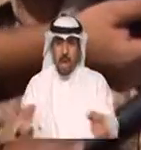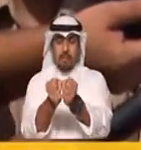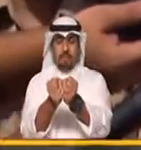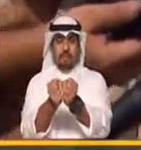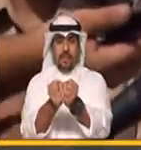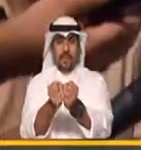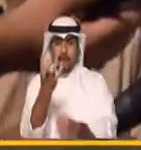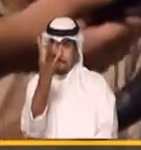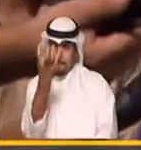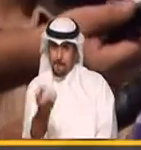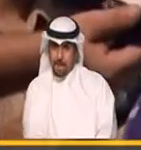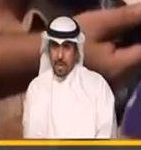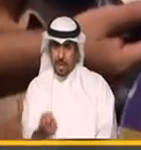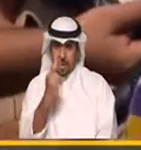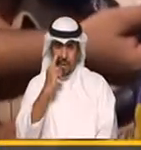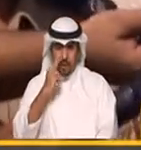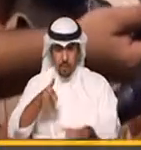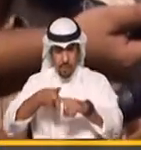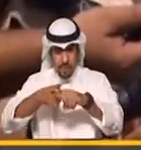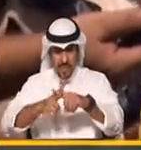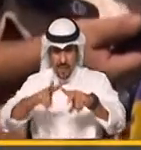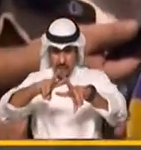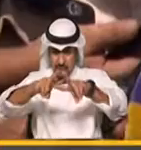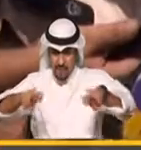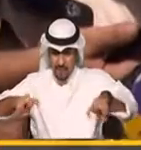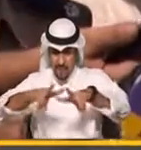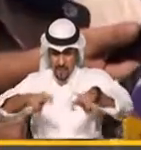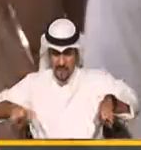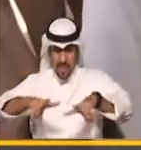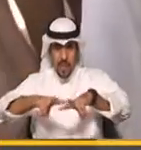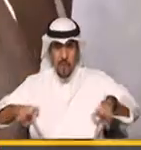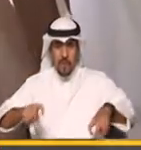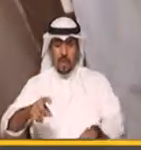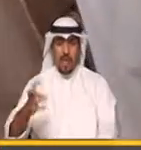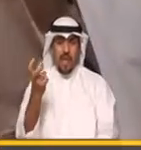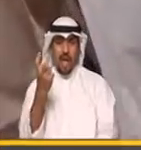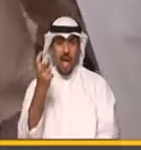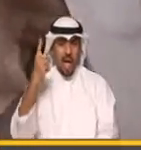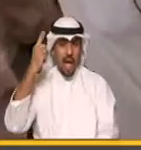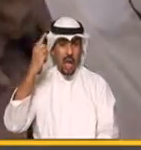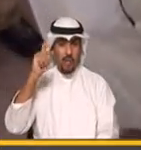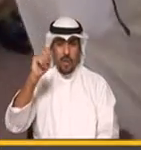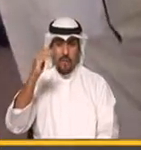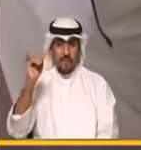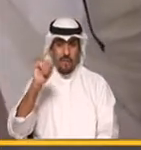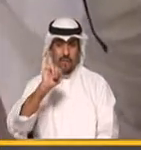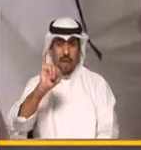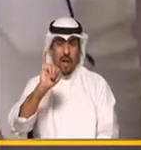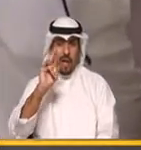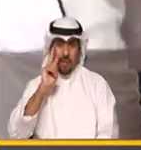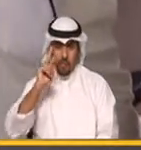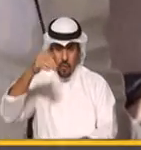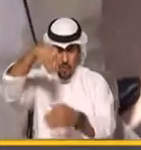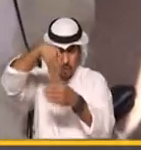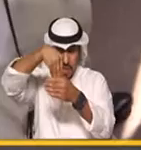تمينا فتحهم وشفتوا بعينكم هاي عباره عن فحم وخلال الفحم حاطين اكياس معينه